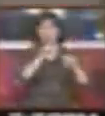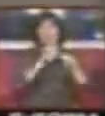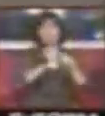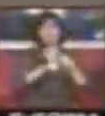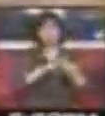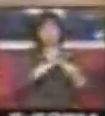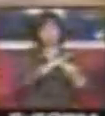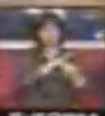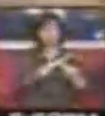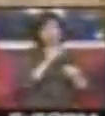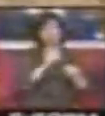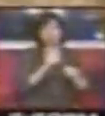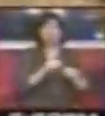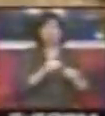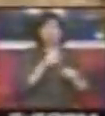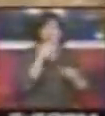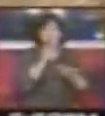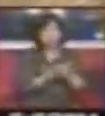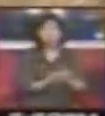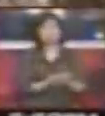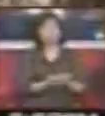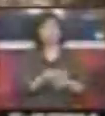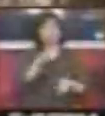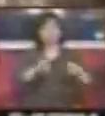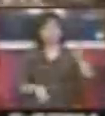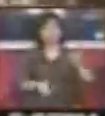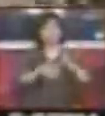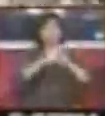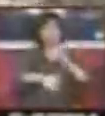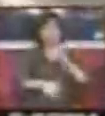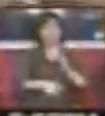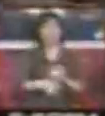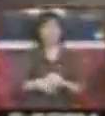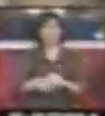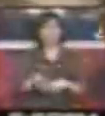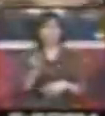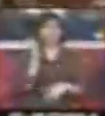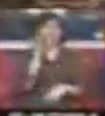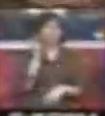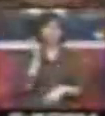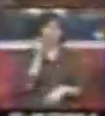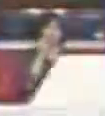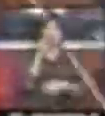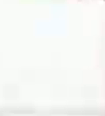astig at malupit gaya ng robot technology. Franz Nogueira, News 5.